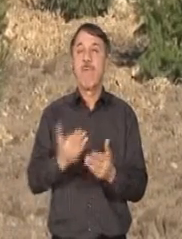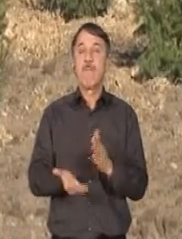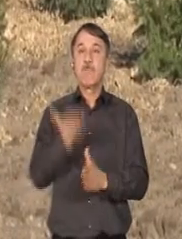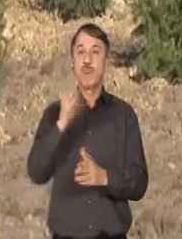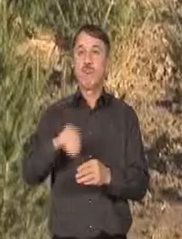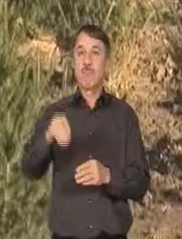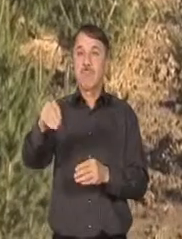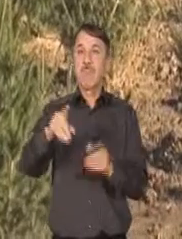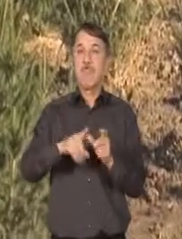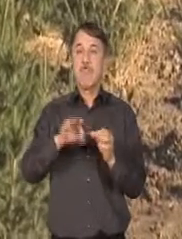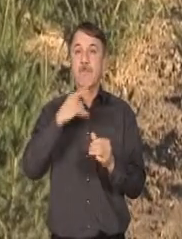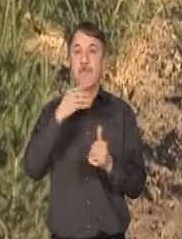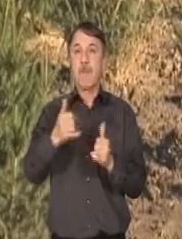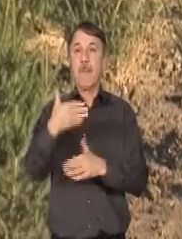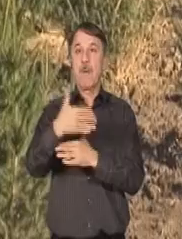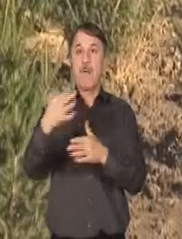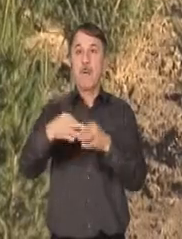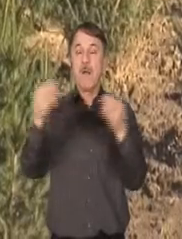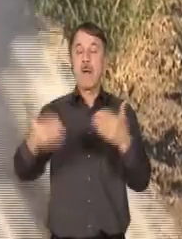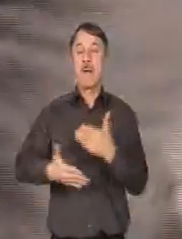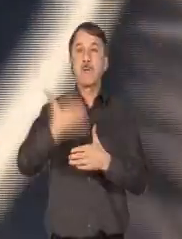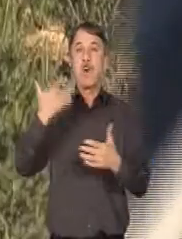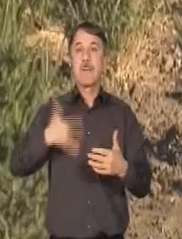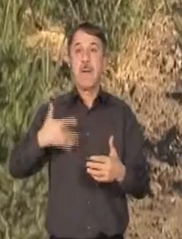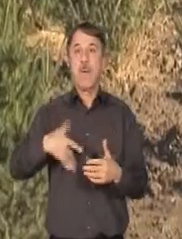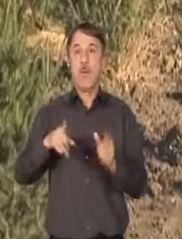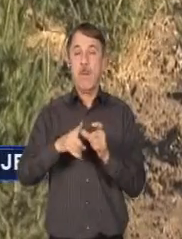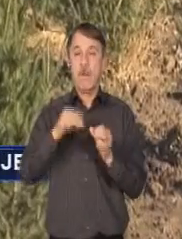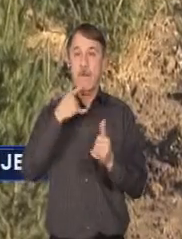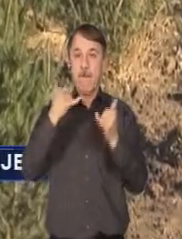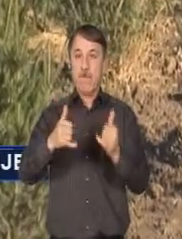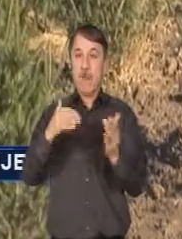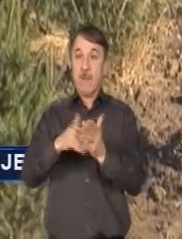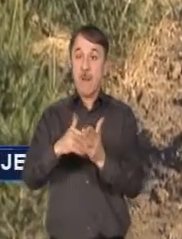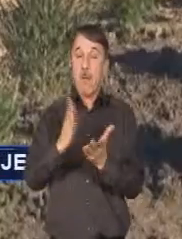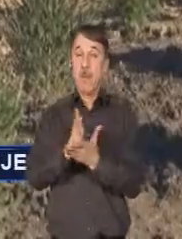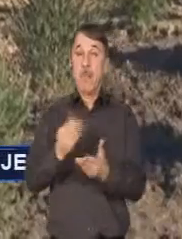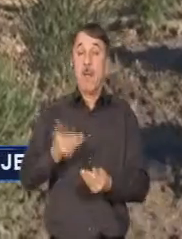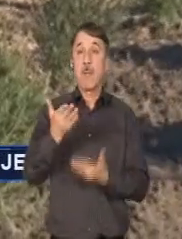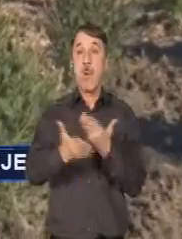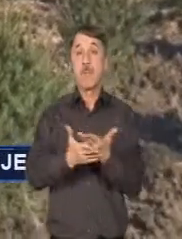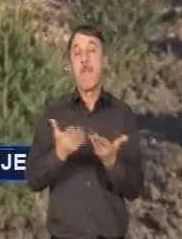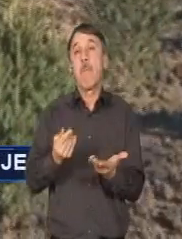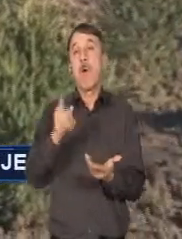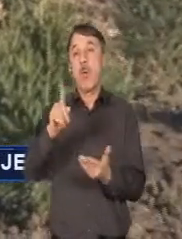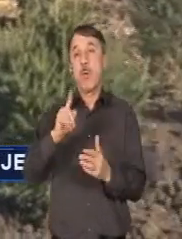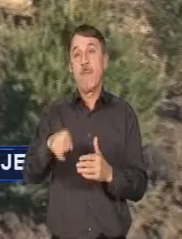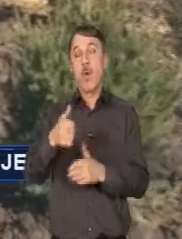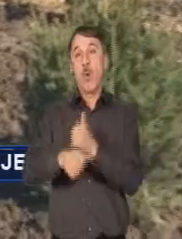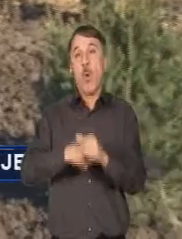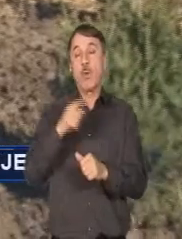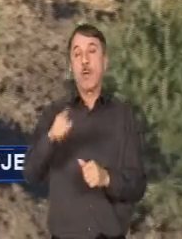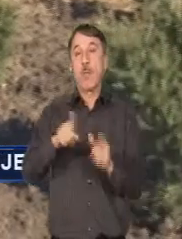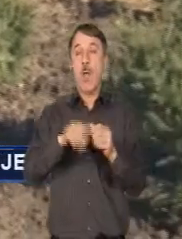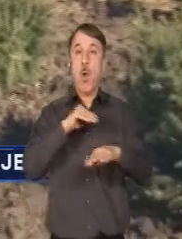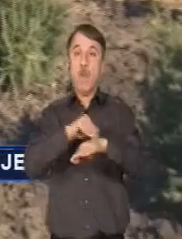takvih površina, kažu iz javno-komunalnog preduzeća Gradsko zelenilo. Cilj je da ta cifra bude dostignuta u narednih nekoliko godina, a